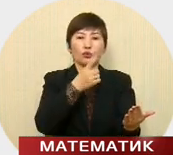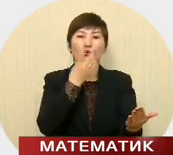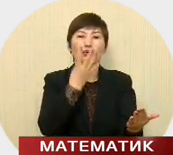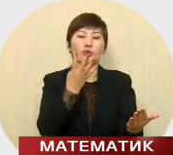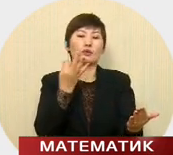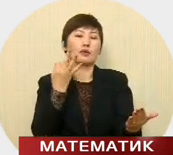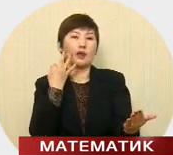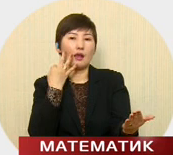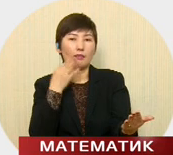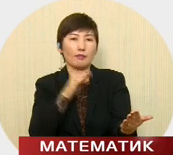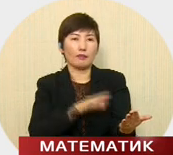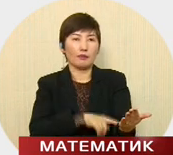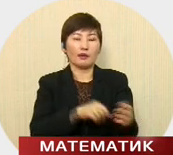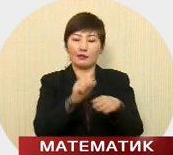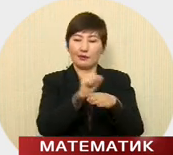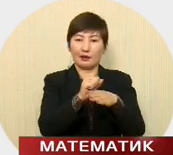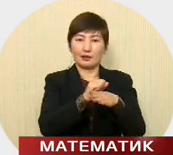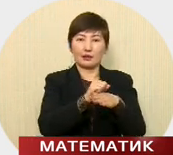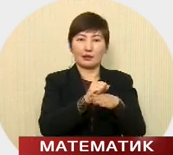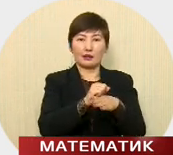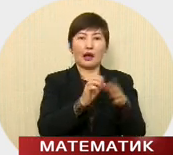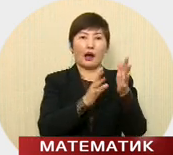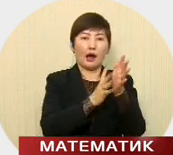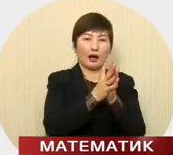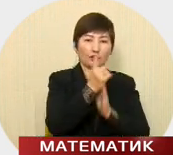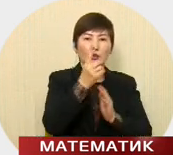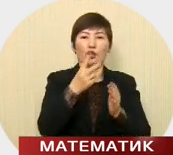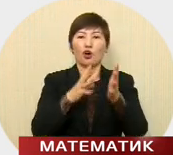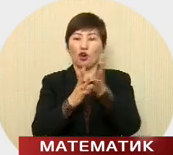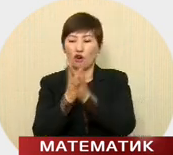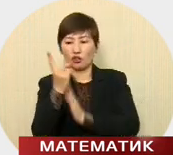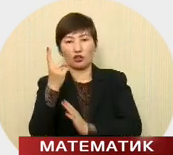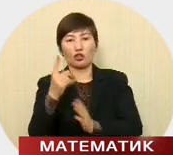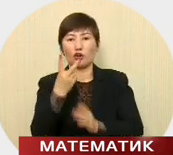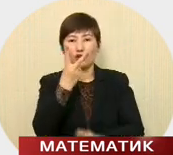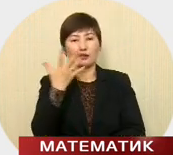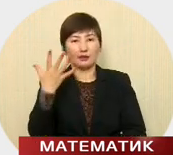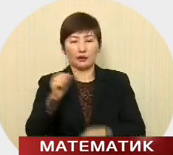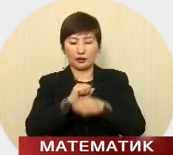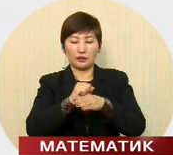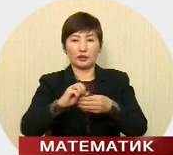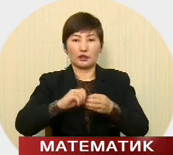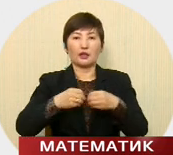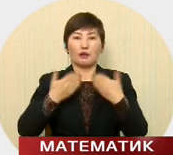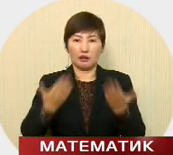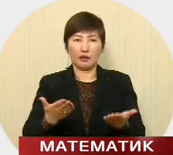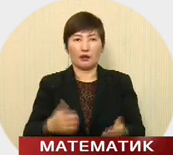148 дугаар хуудасны дасгал 11 21 25-ыг ажиллаараа. За мөн сурах бичих